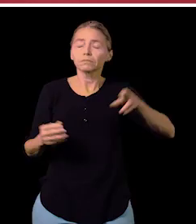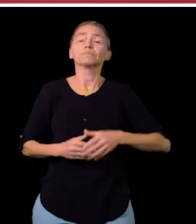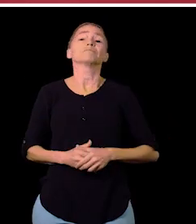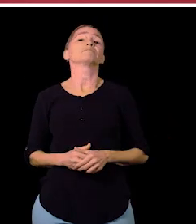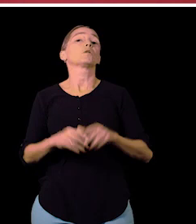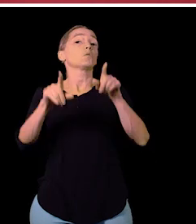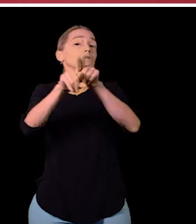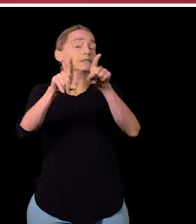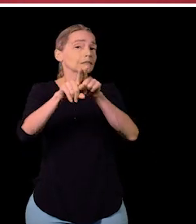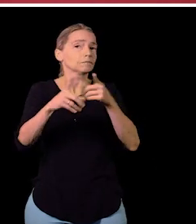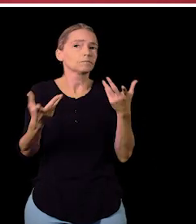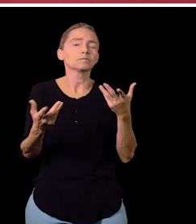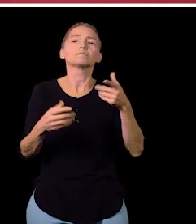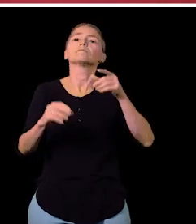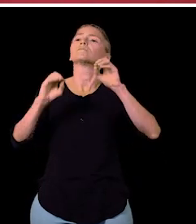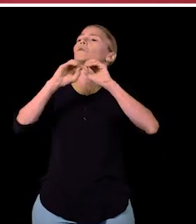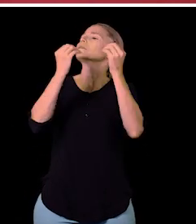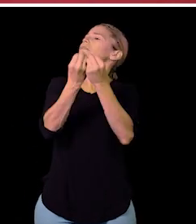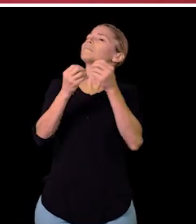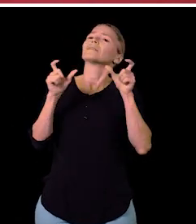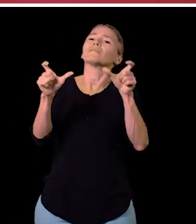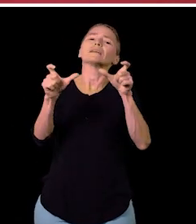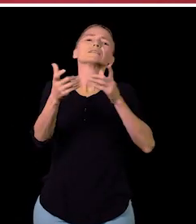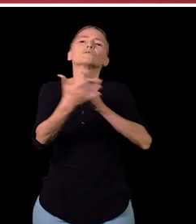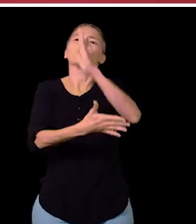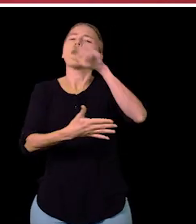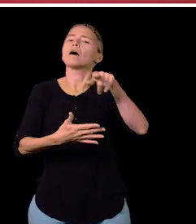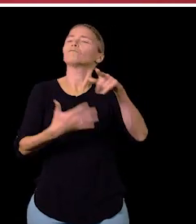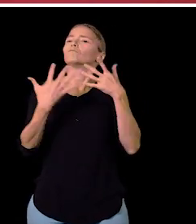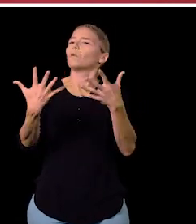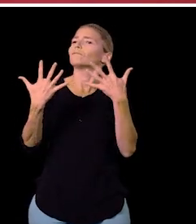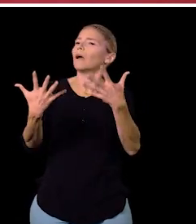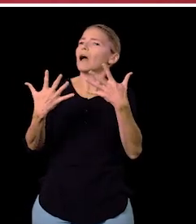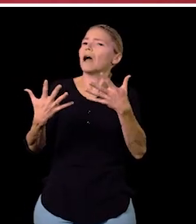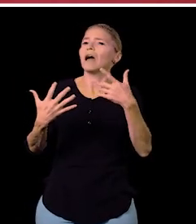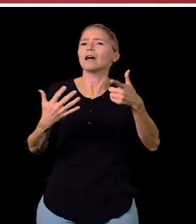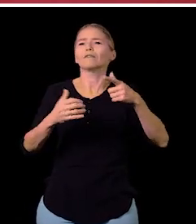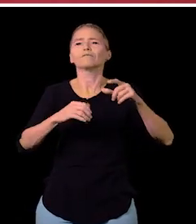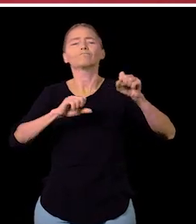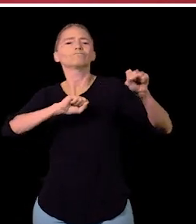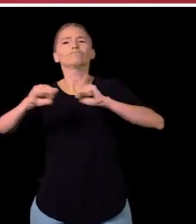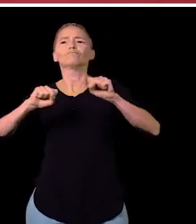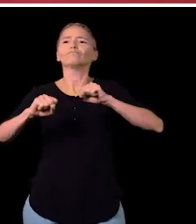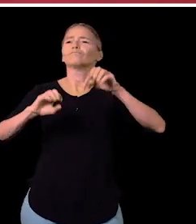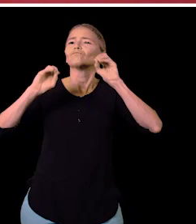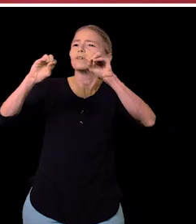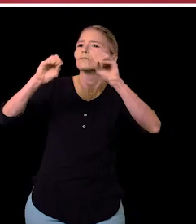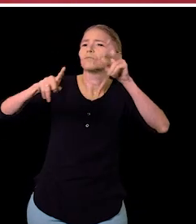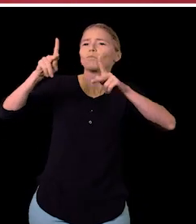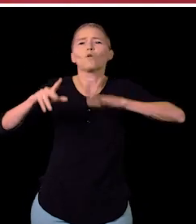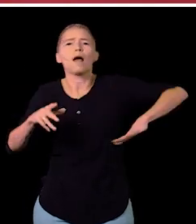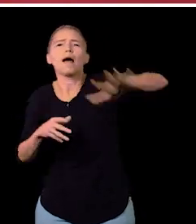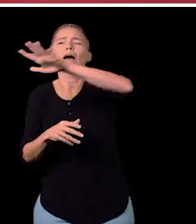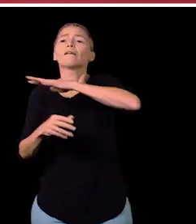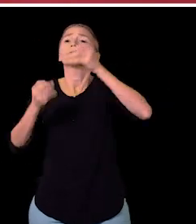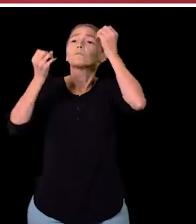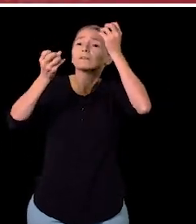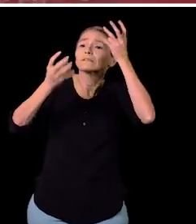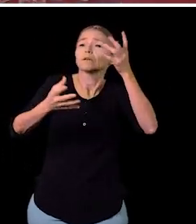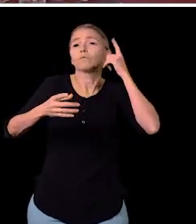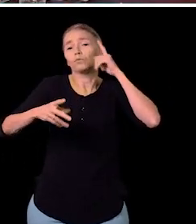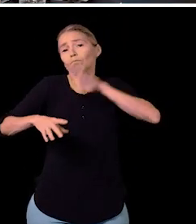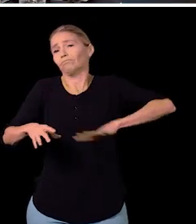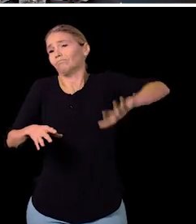droits, souvent, sont très actifs au niveau de l'éducation populaire, puis de l'information qu'ils veulent transmettre à la population. Là, ils le